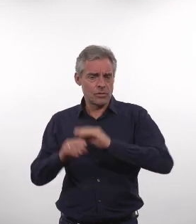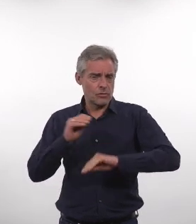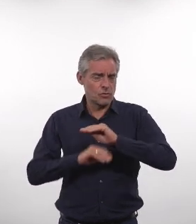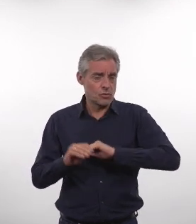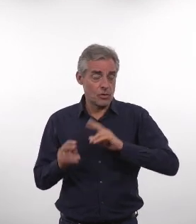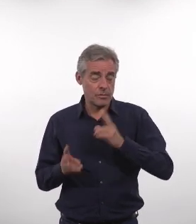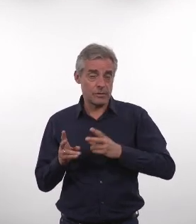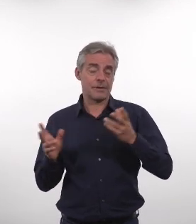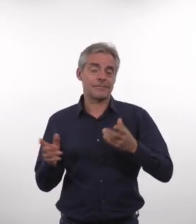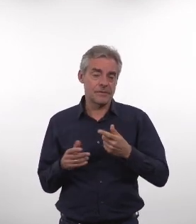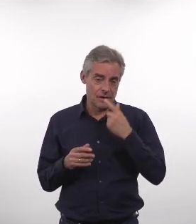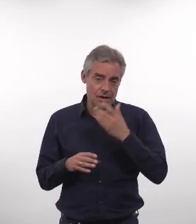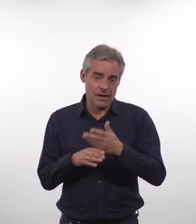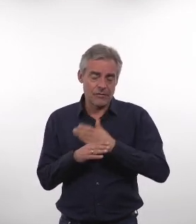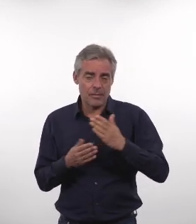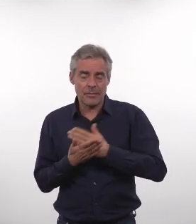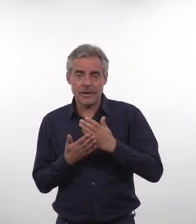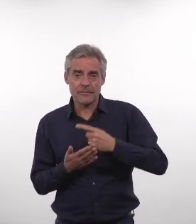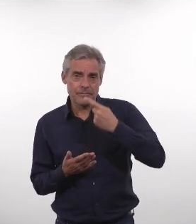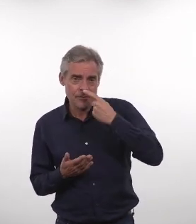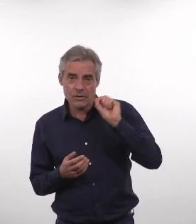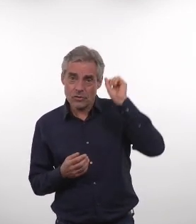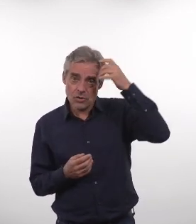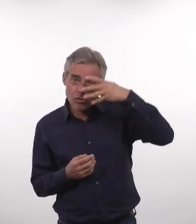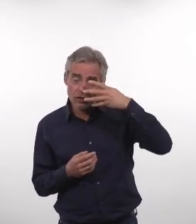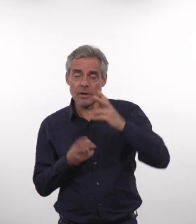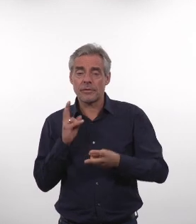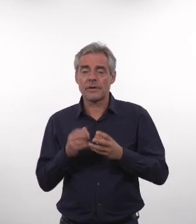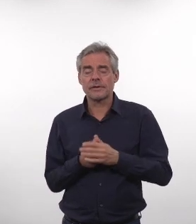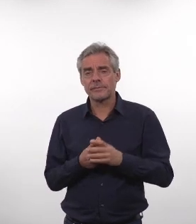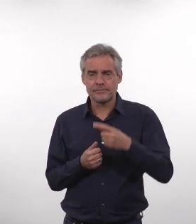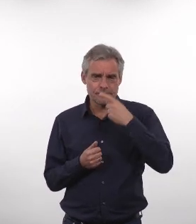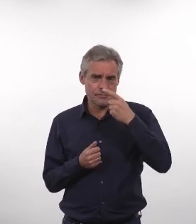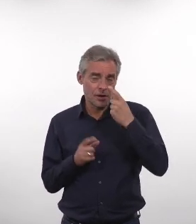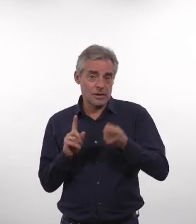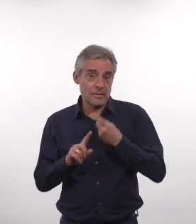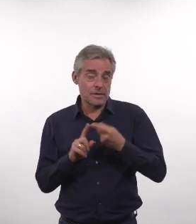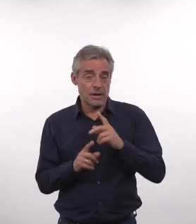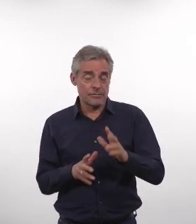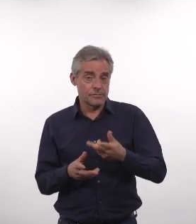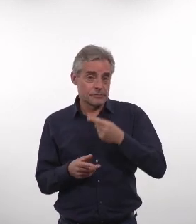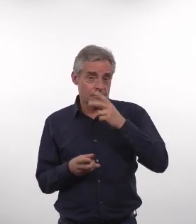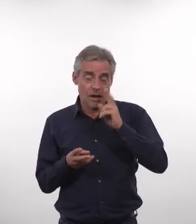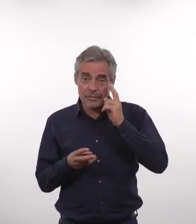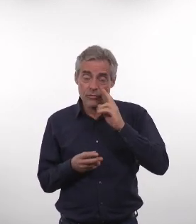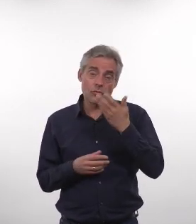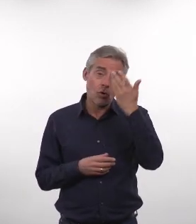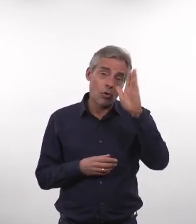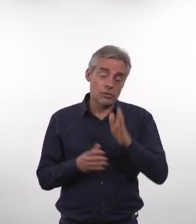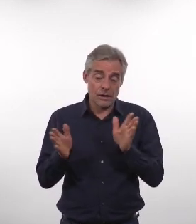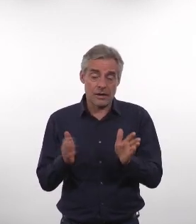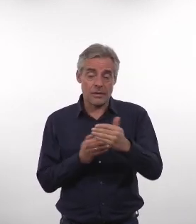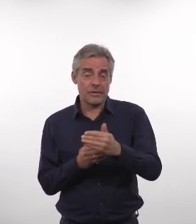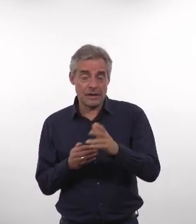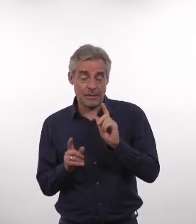donc ça va être quelque chose à travailler sur le plan sensoriel. On va faire l'habituation à cette odeur un peu particulière. Si c'est dans ce cabinet de